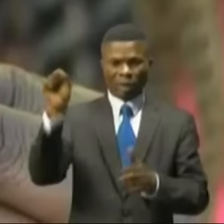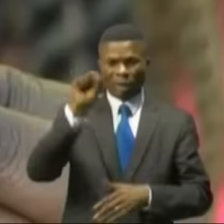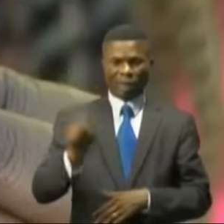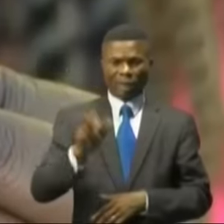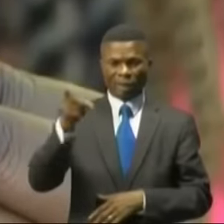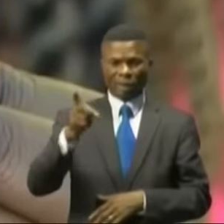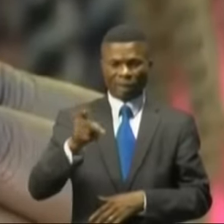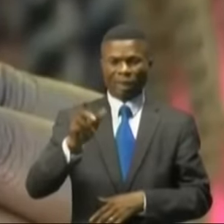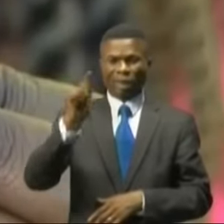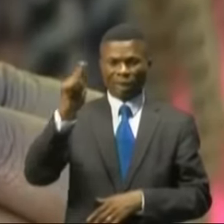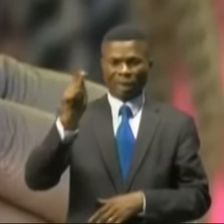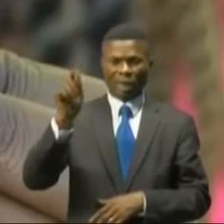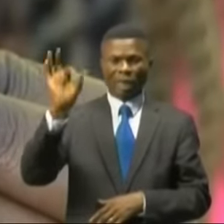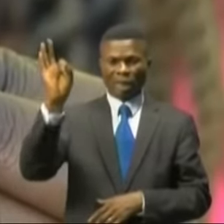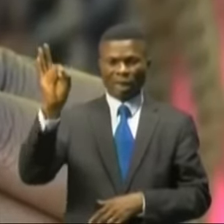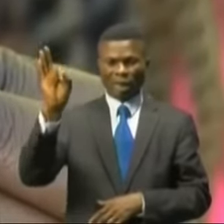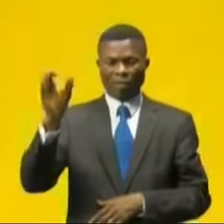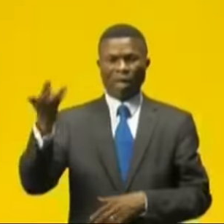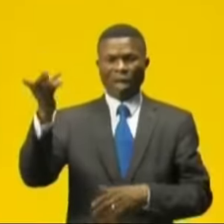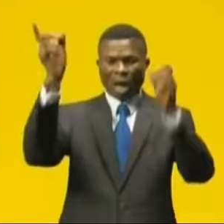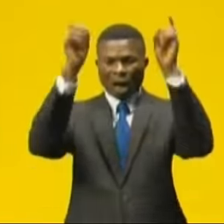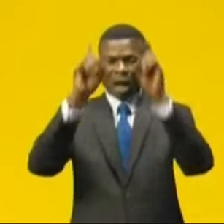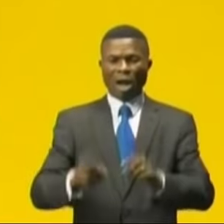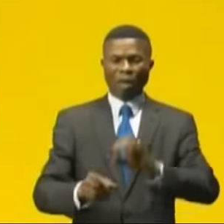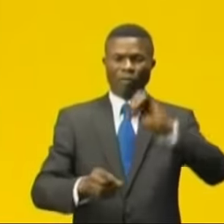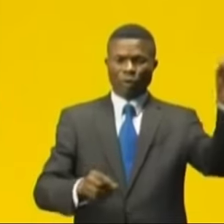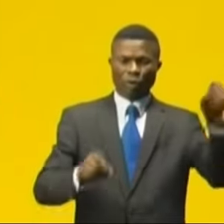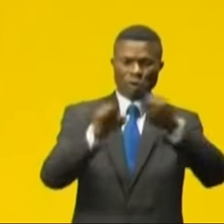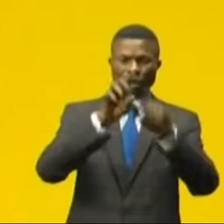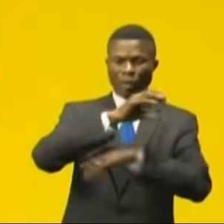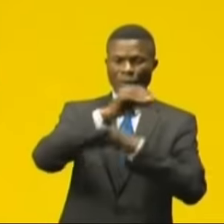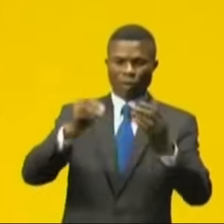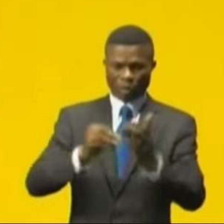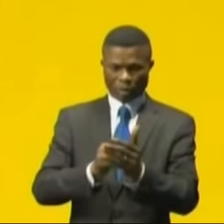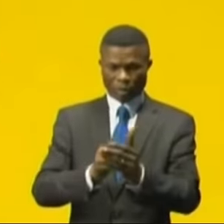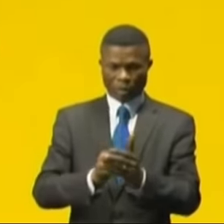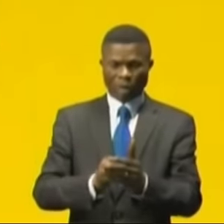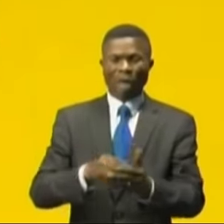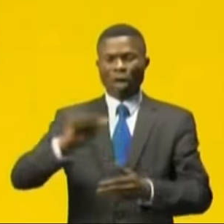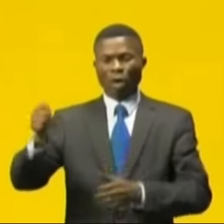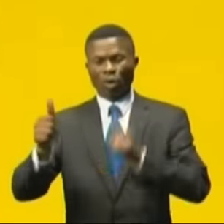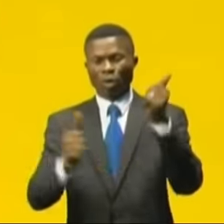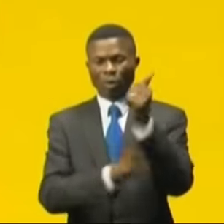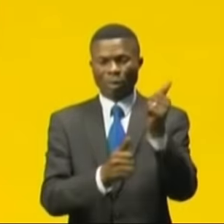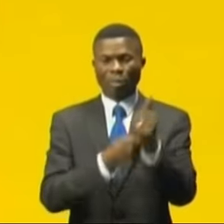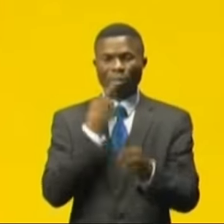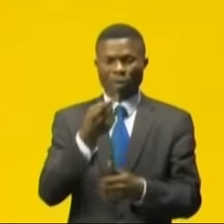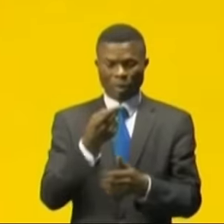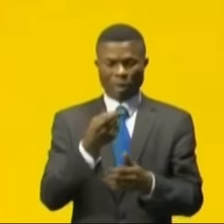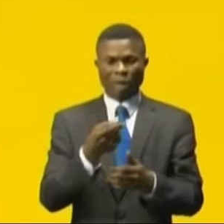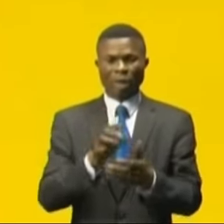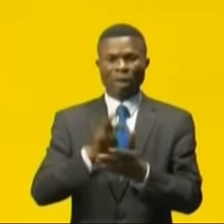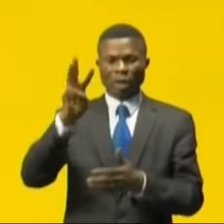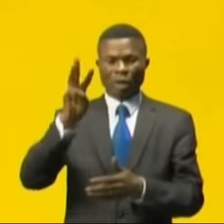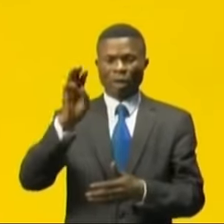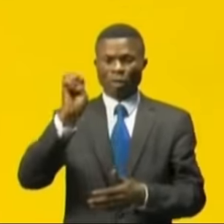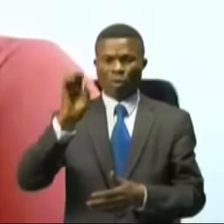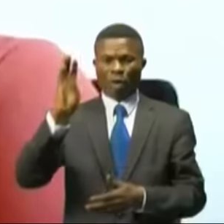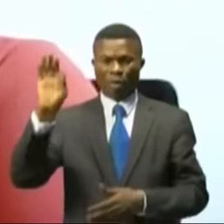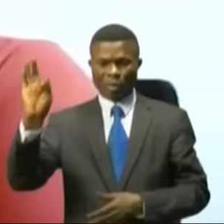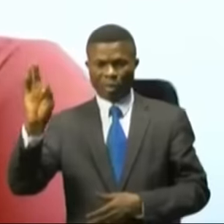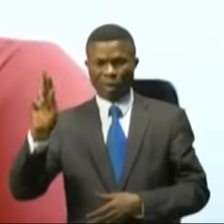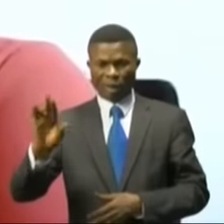SRPF en Afrique de l'Ouest et du Centre, comme les 2 autres intervenantes à ce webinaire. Dr